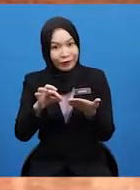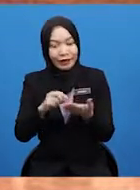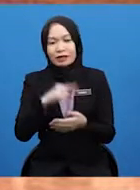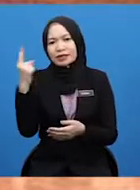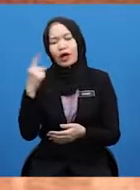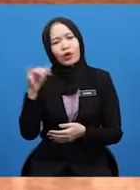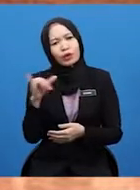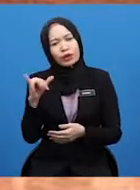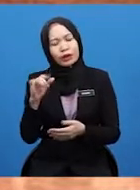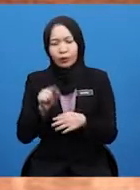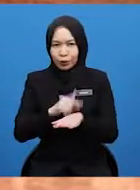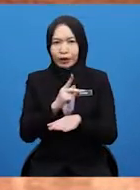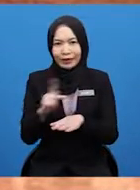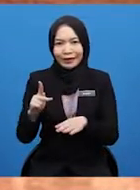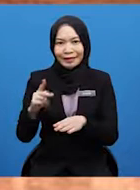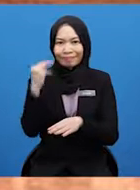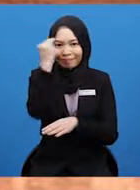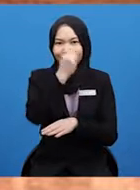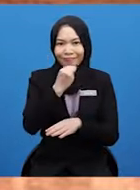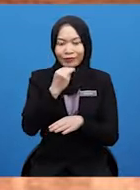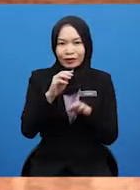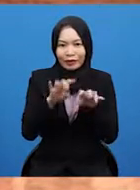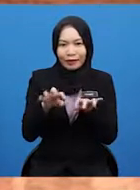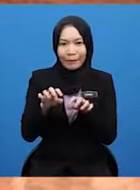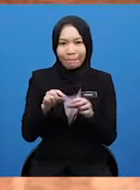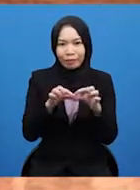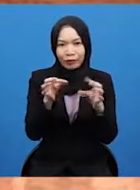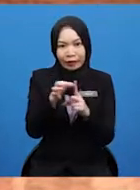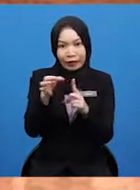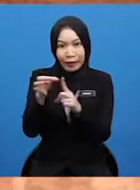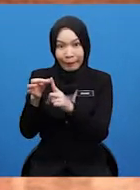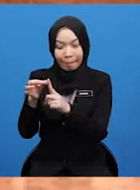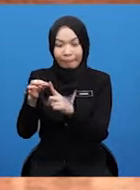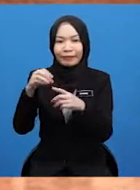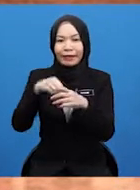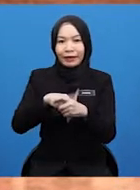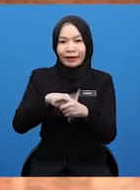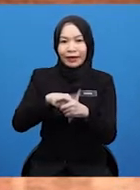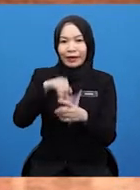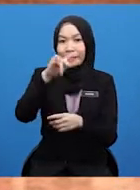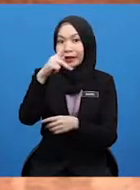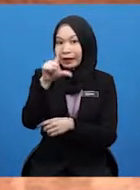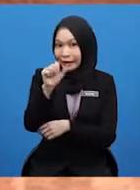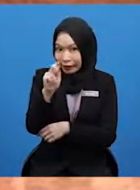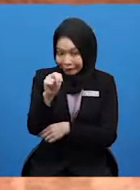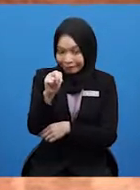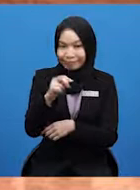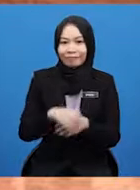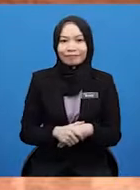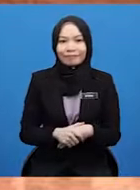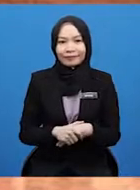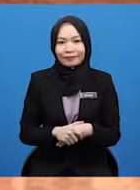taip atau tipografi seperti poster, iklan dan papan tanda.